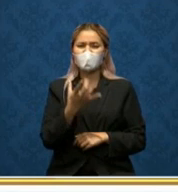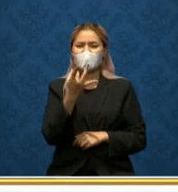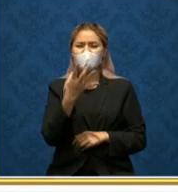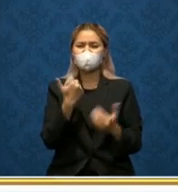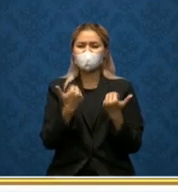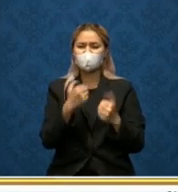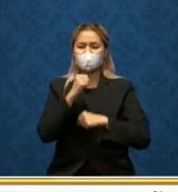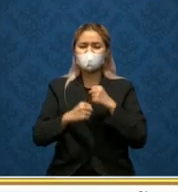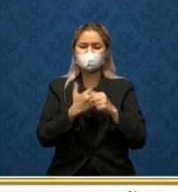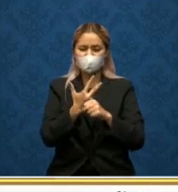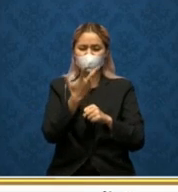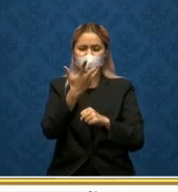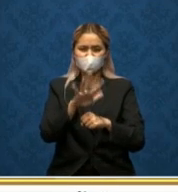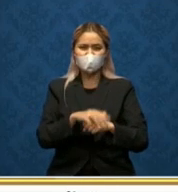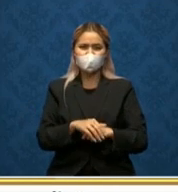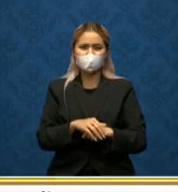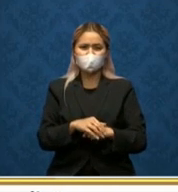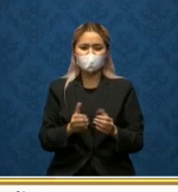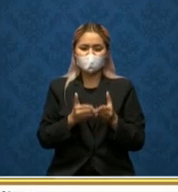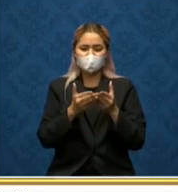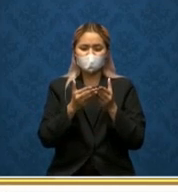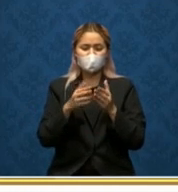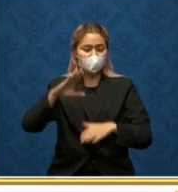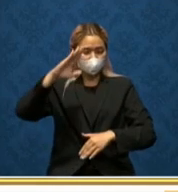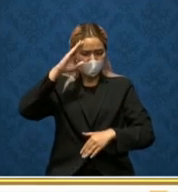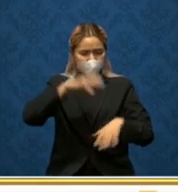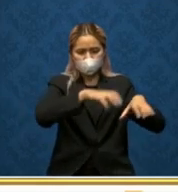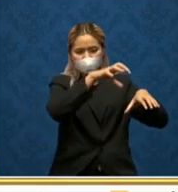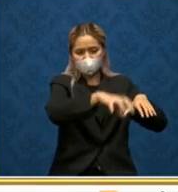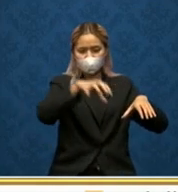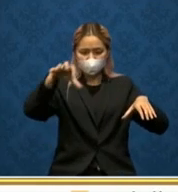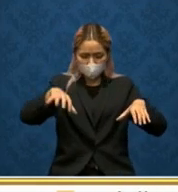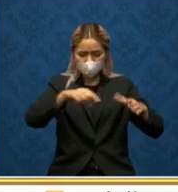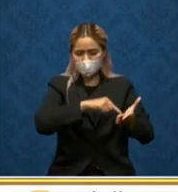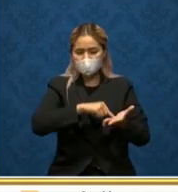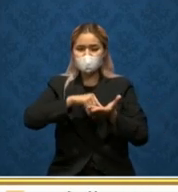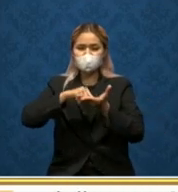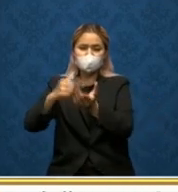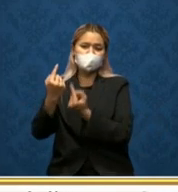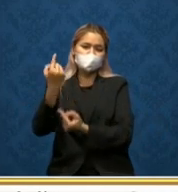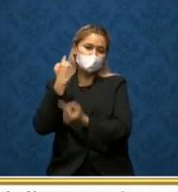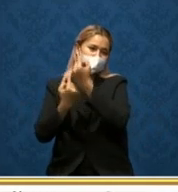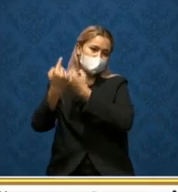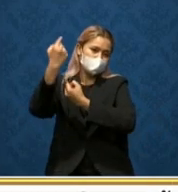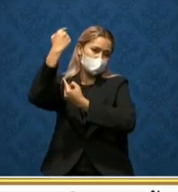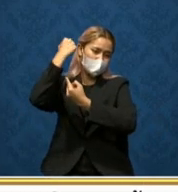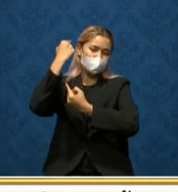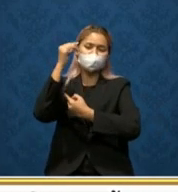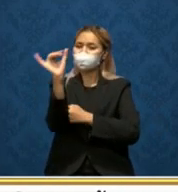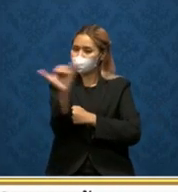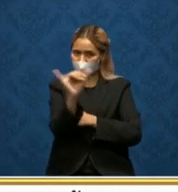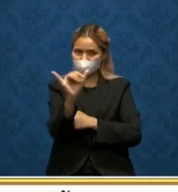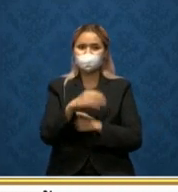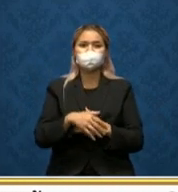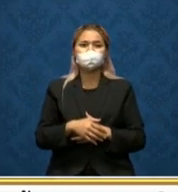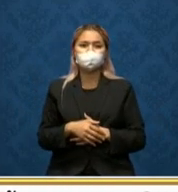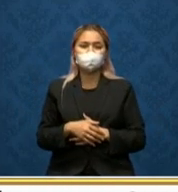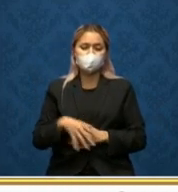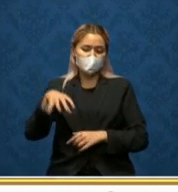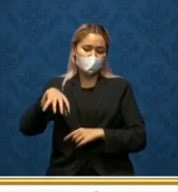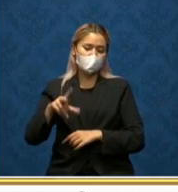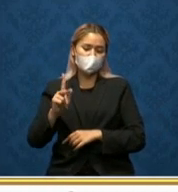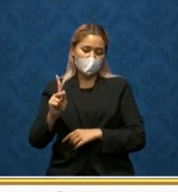มานี้ท่านทราบไครับทั้ง 3เหล่าทัพยังไม่ยื่นบัญชีสวัสดิการย้อนหลังเลยธนารักษ์ขอบัญชีสวัสดิการย้อนหลัง 5ปี